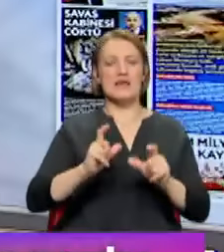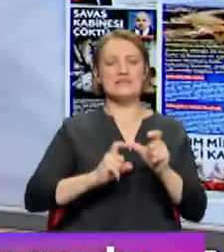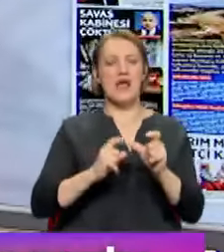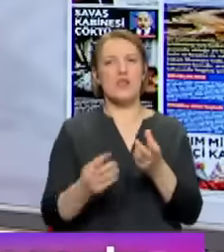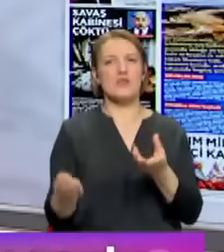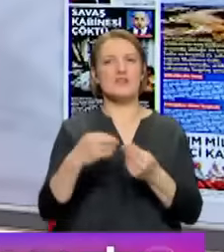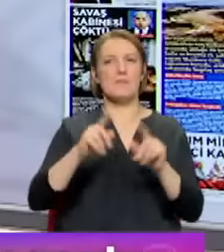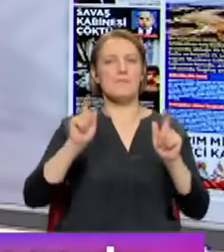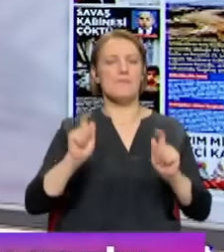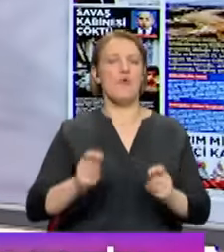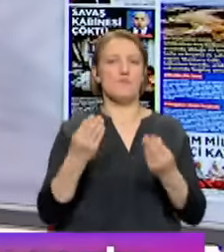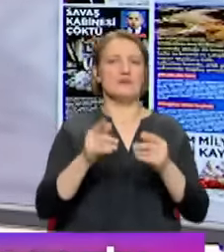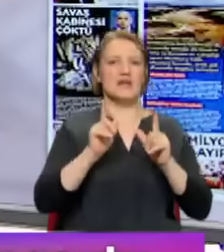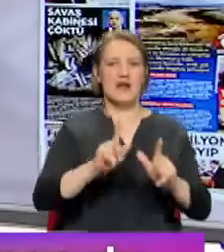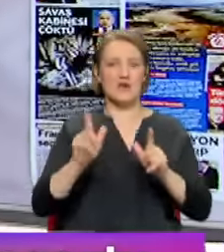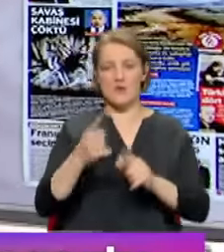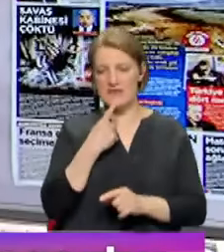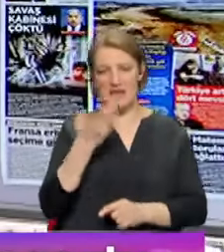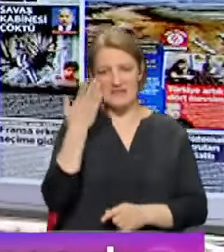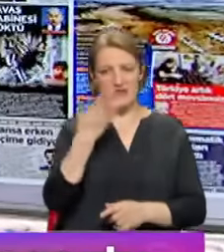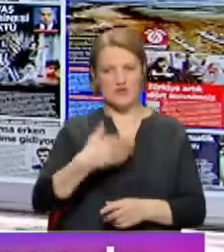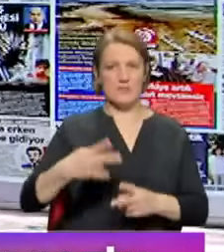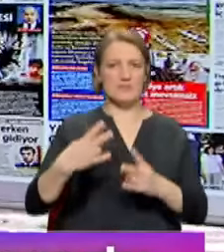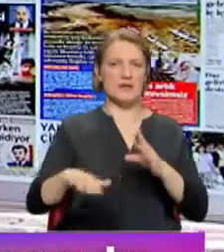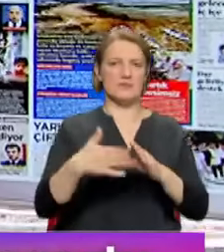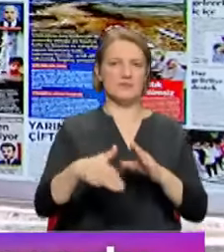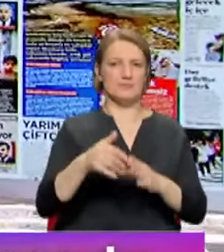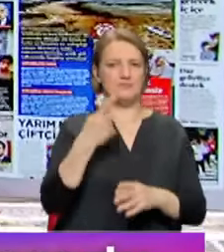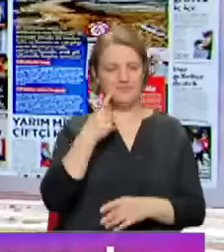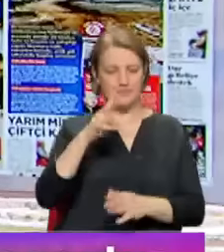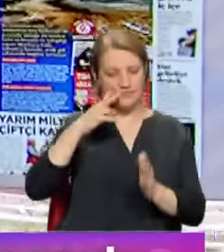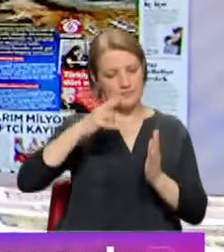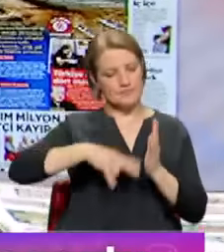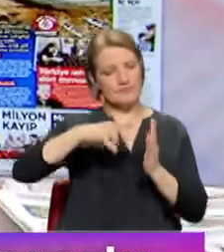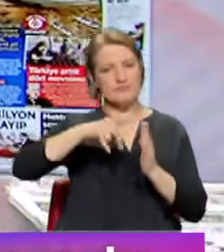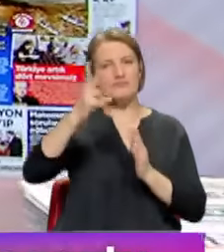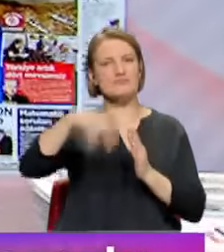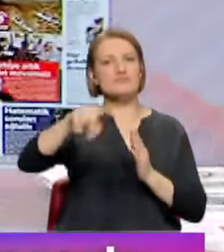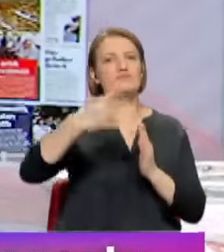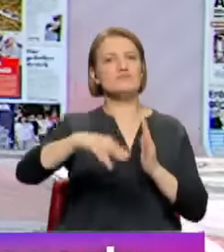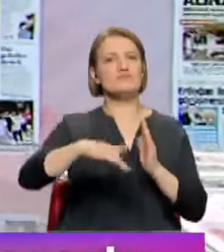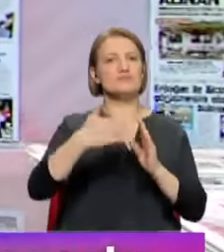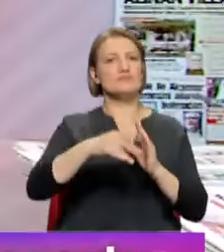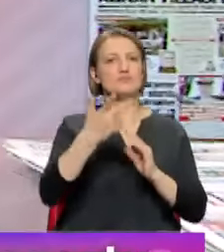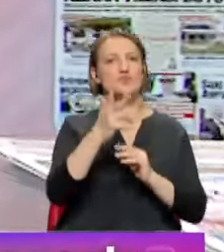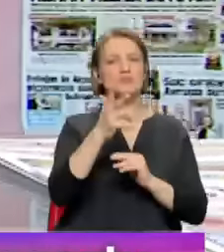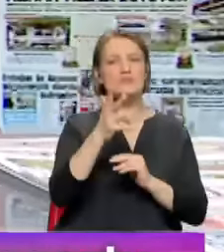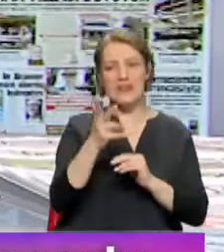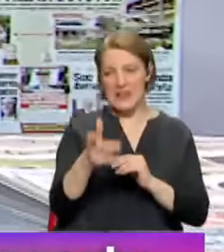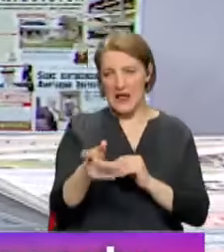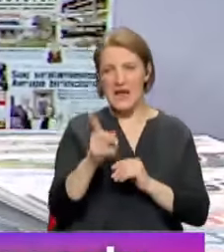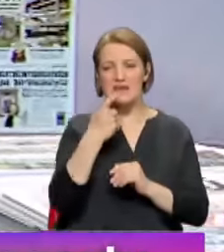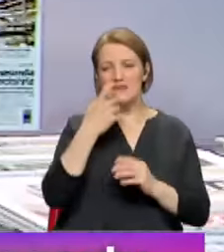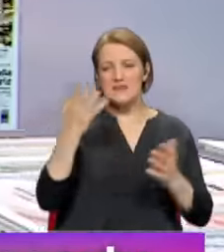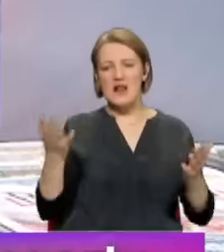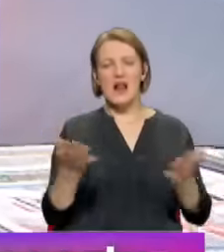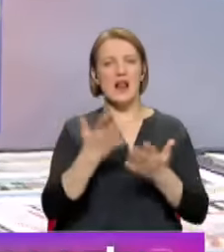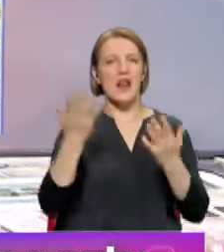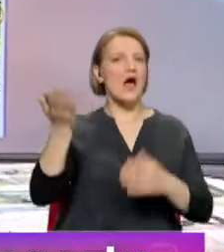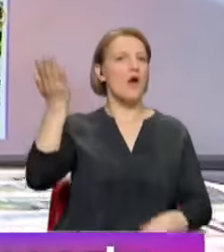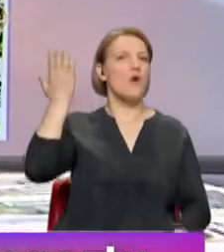seyyanen zamla yatması gerekiyor diyen izleyicilerimiz. Bakıyorum sizlerden gelen mesajlar. 3000 lirayla seneler